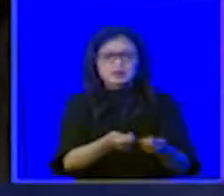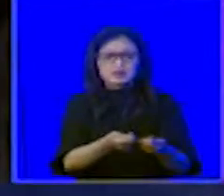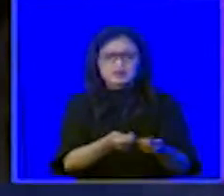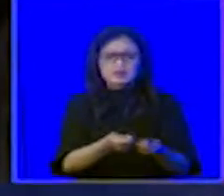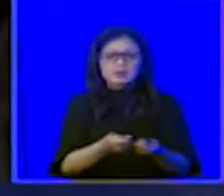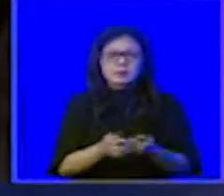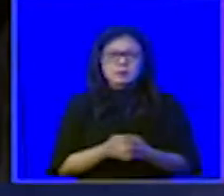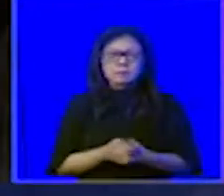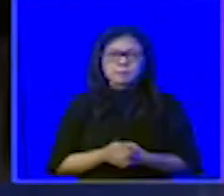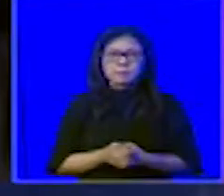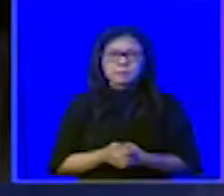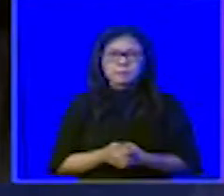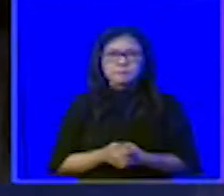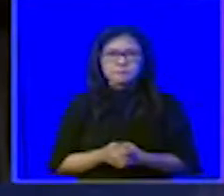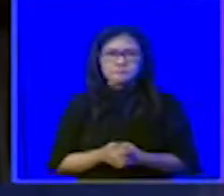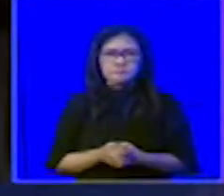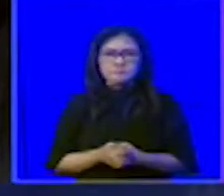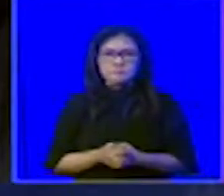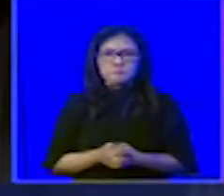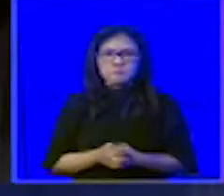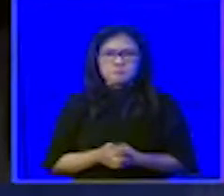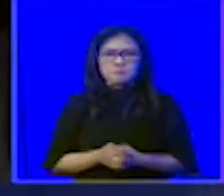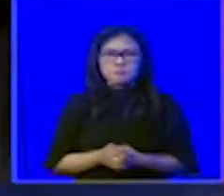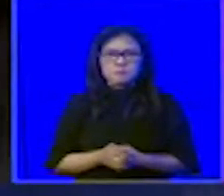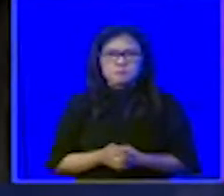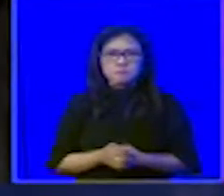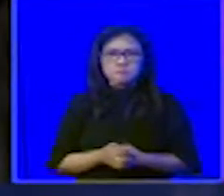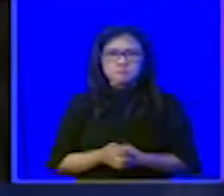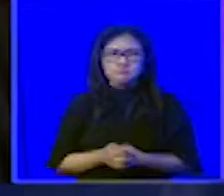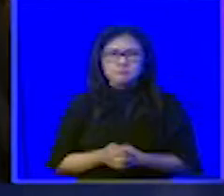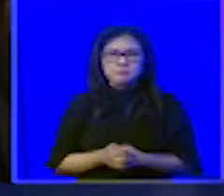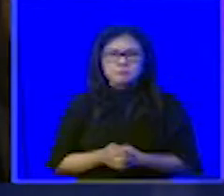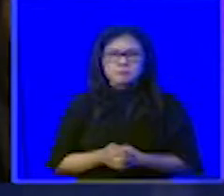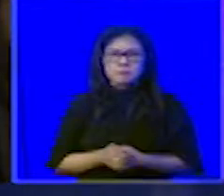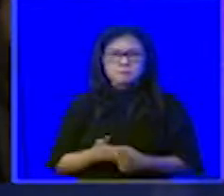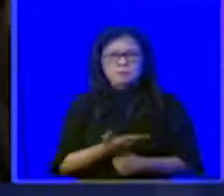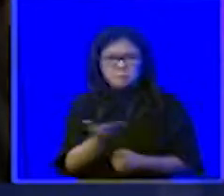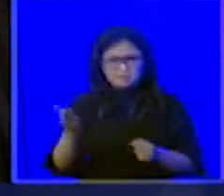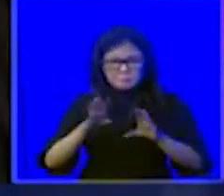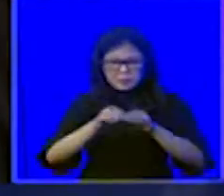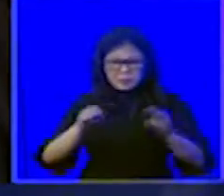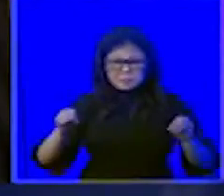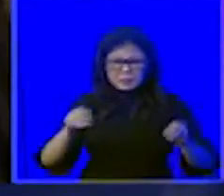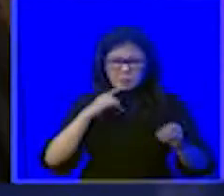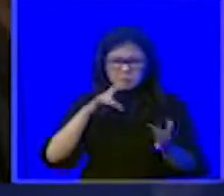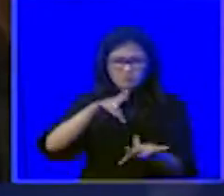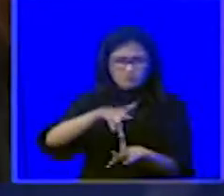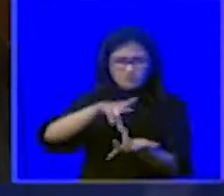dipekerjakan lah, dipekerjakan secara legal ya, secara legal. Kenapa